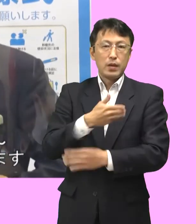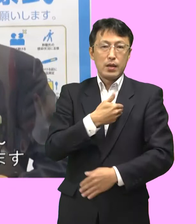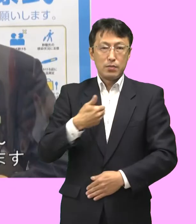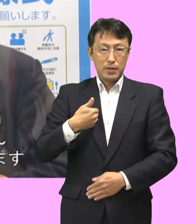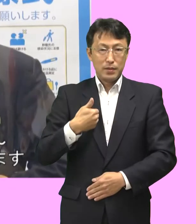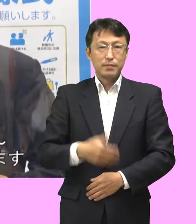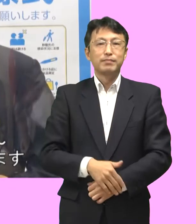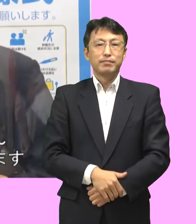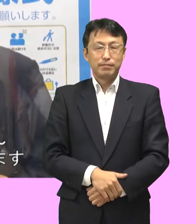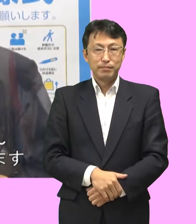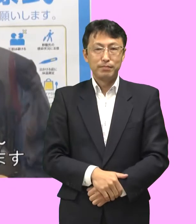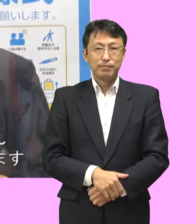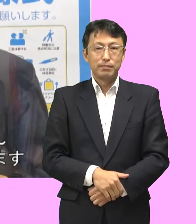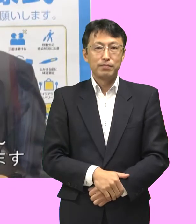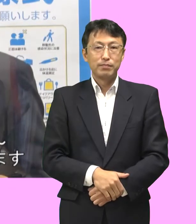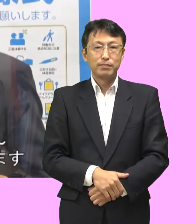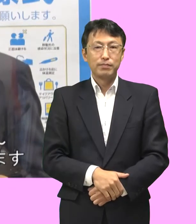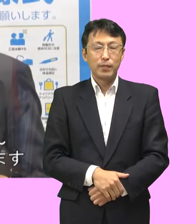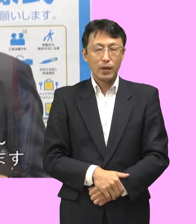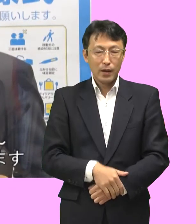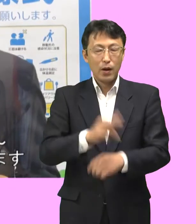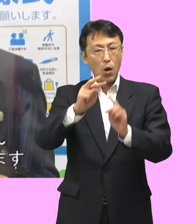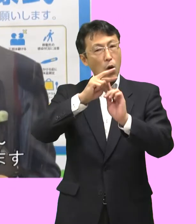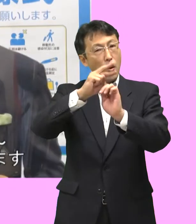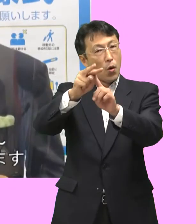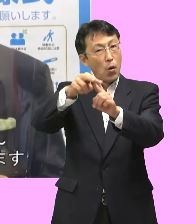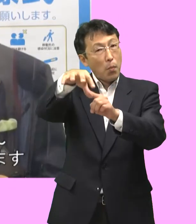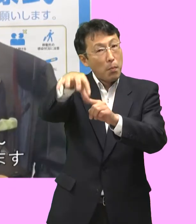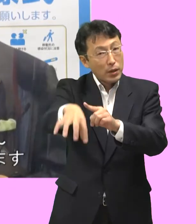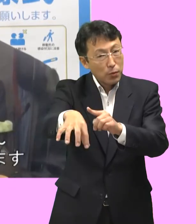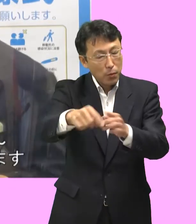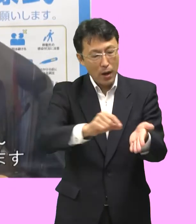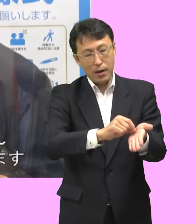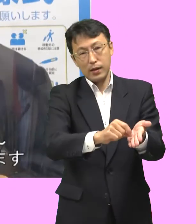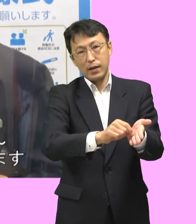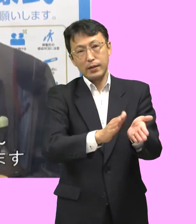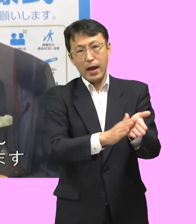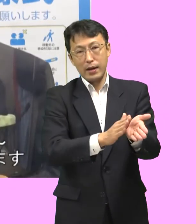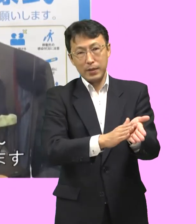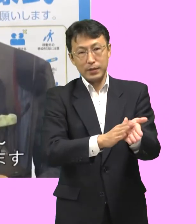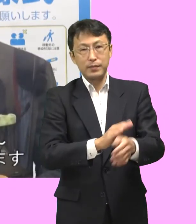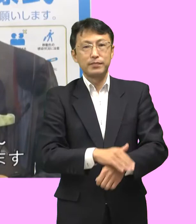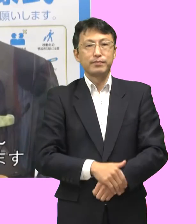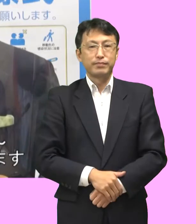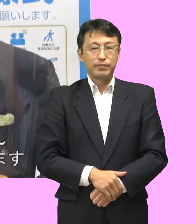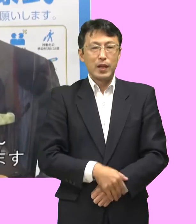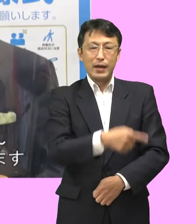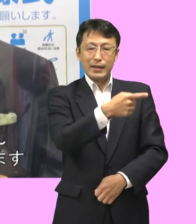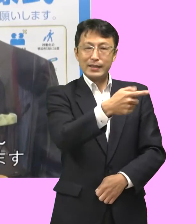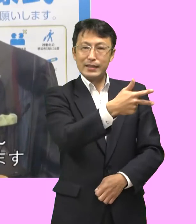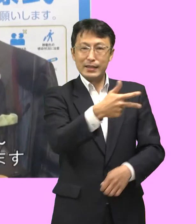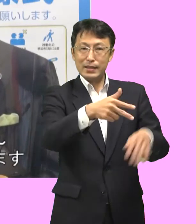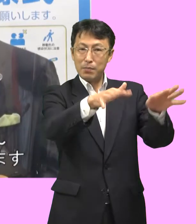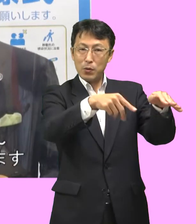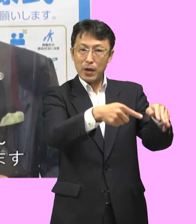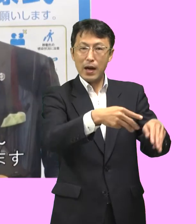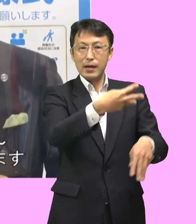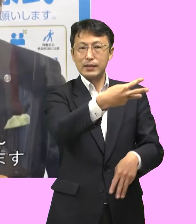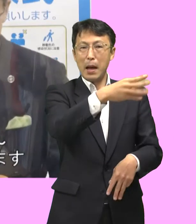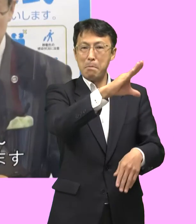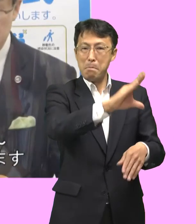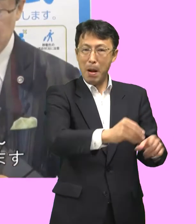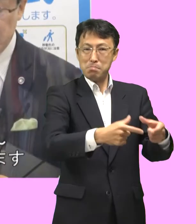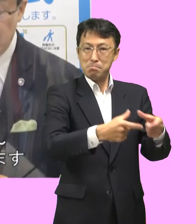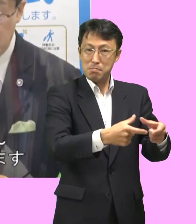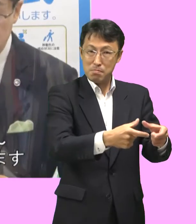送り先とかですね、そういったものはご覧の通りであります。で、まあ、一次募集は3万セット、で二次募集は、まあ、最